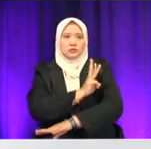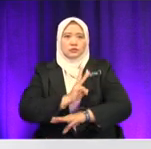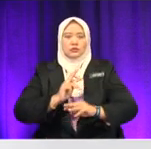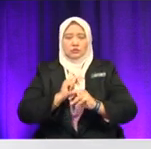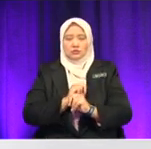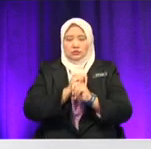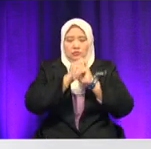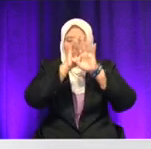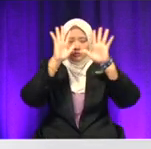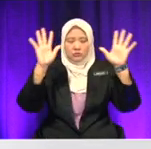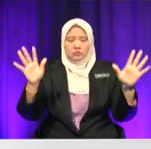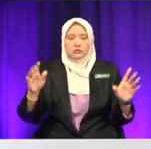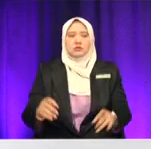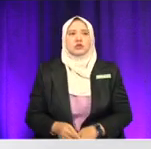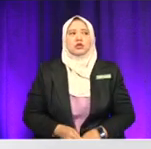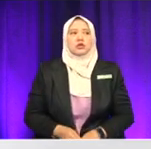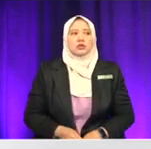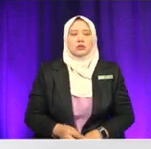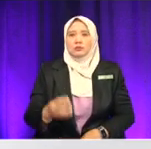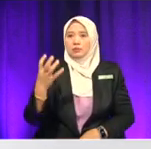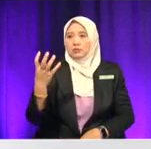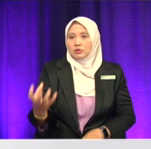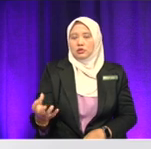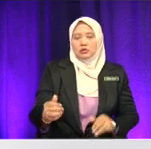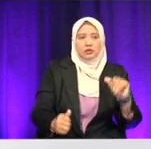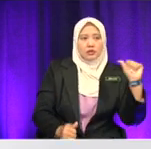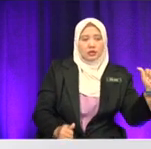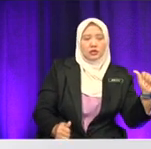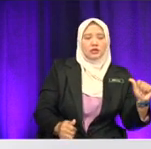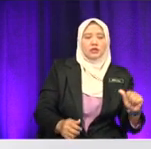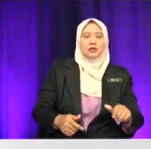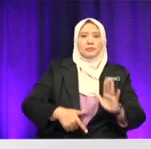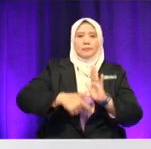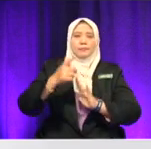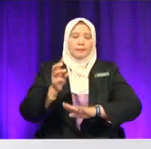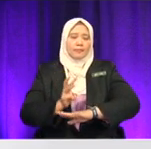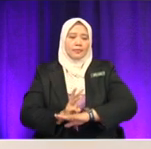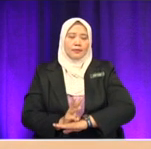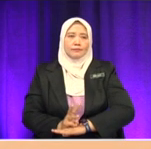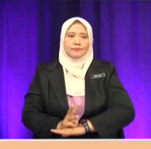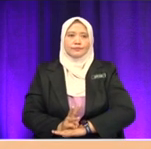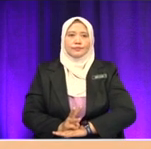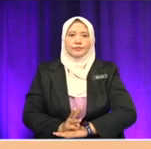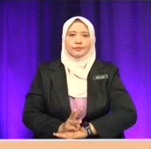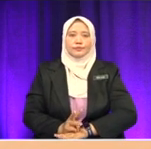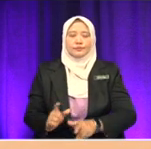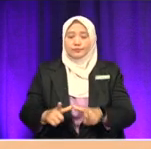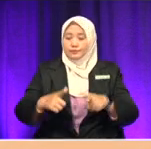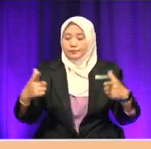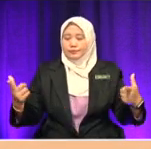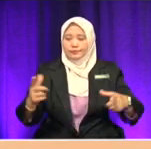patri A lebih luas berbanding piring patri B. Ya, betul. Kawasan jernih bagi piring patri